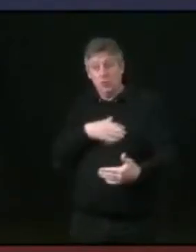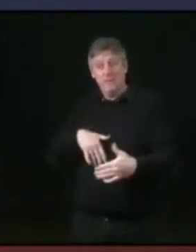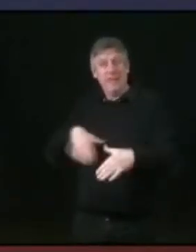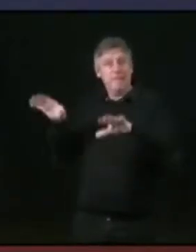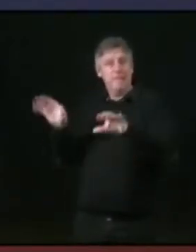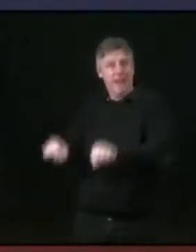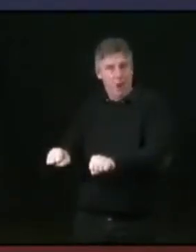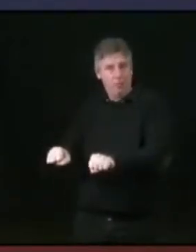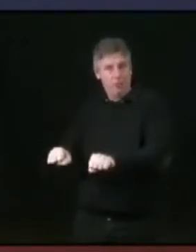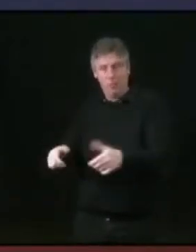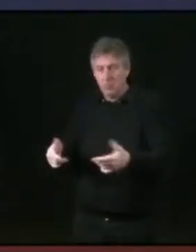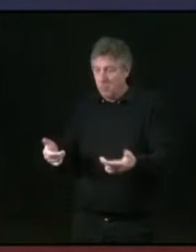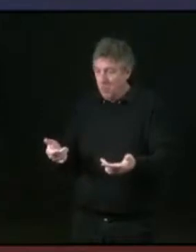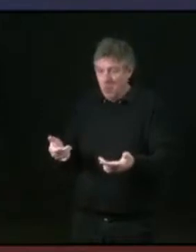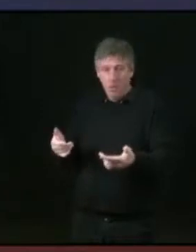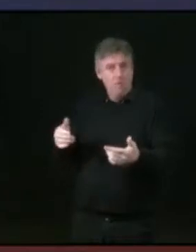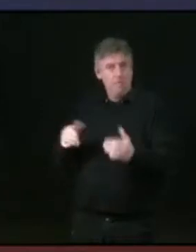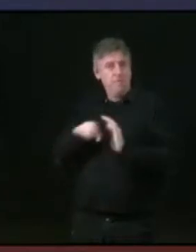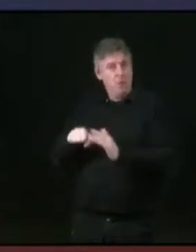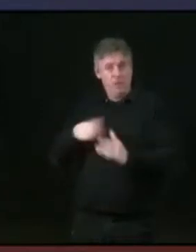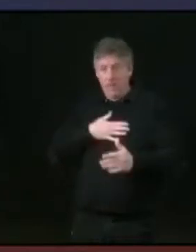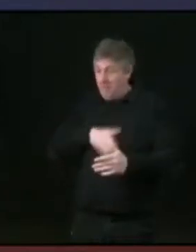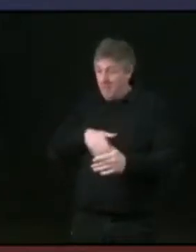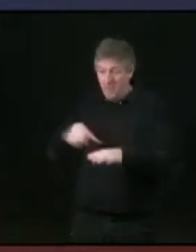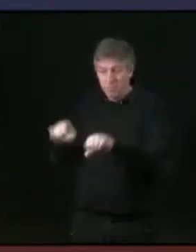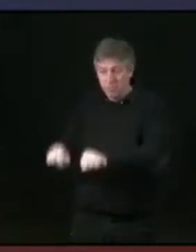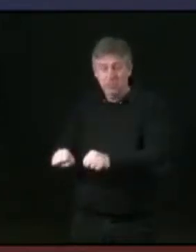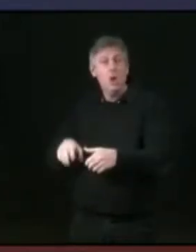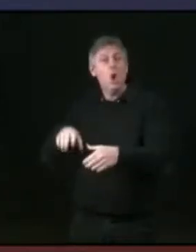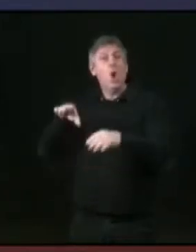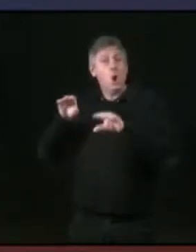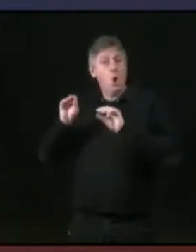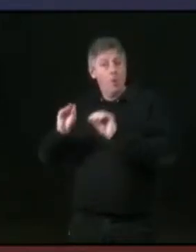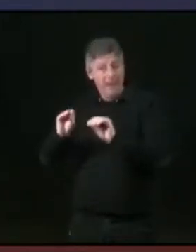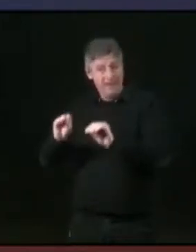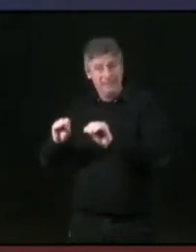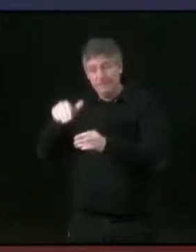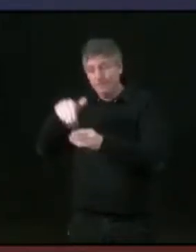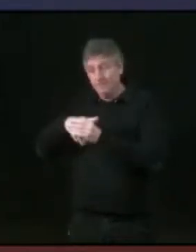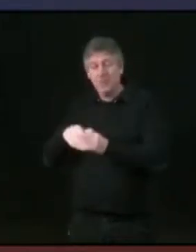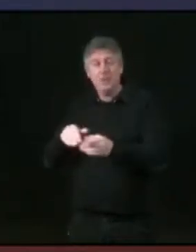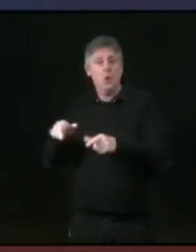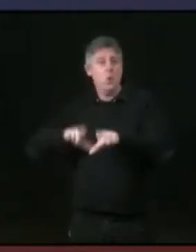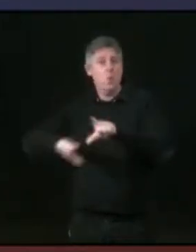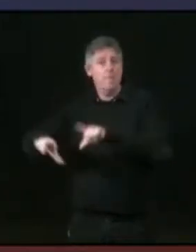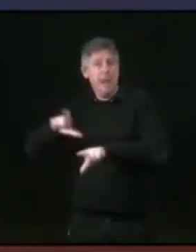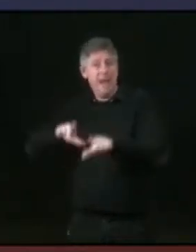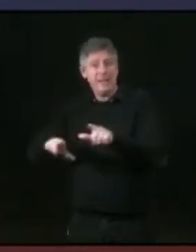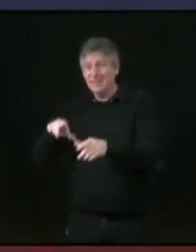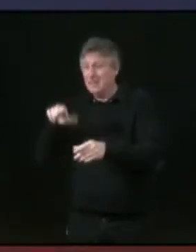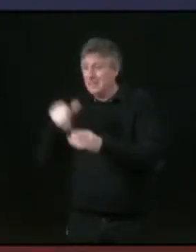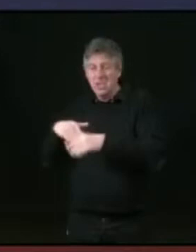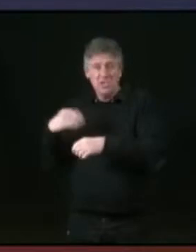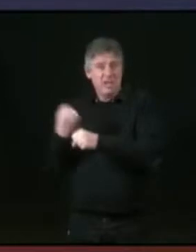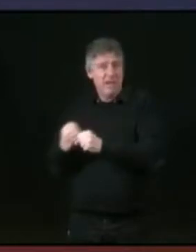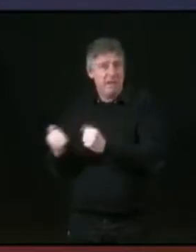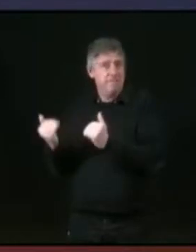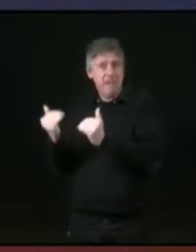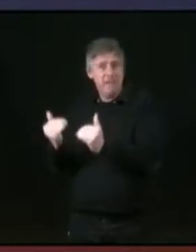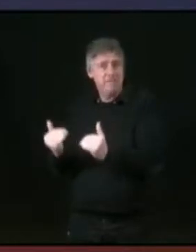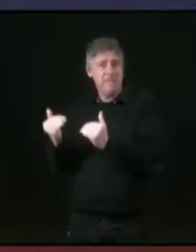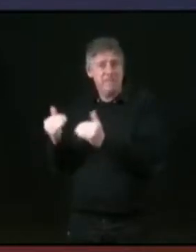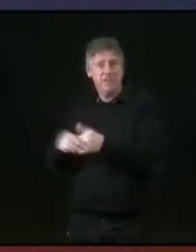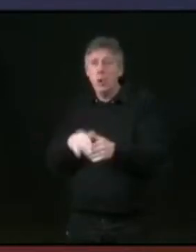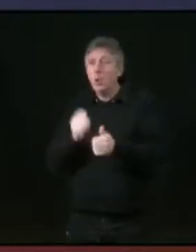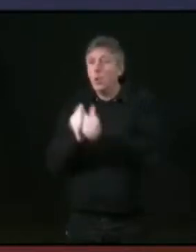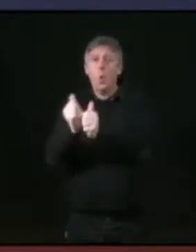nous allons faire comme à chaque fois lorsque nous installons un commerce dont le bail est la même activité, nous allons faire un